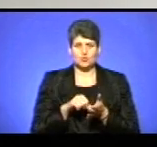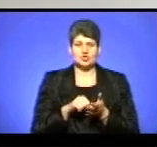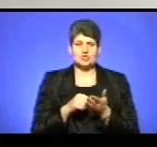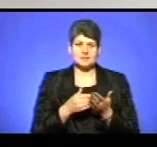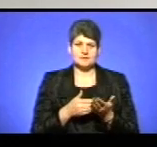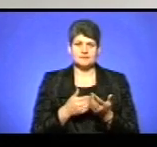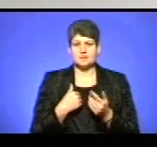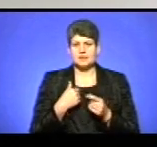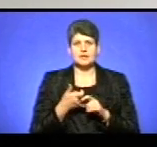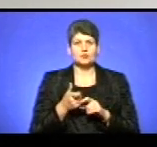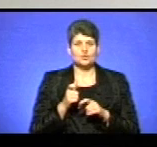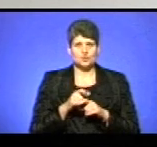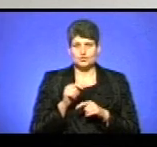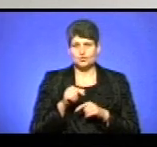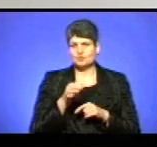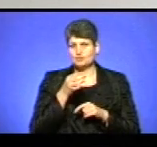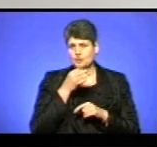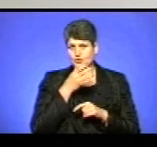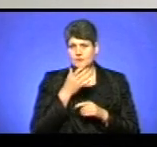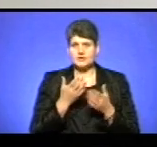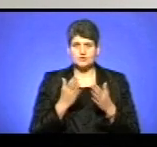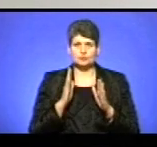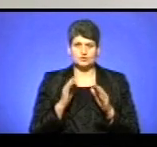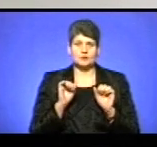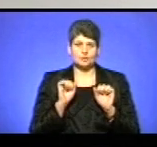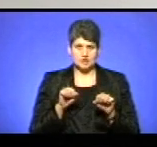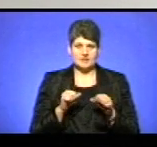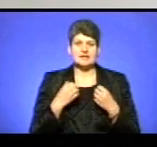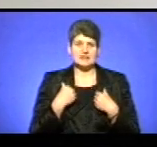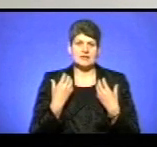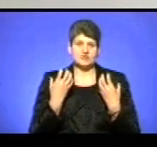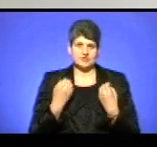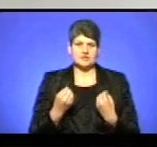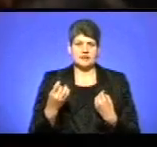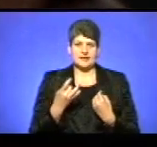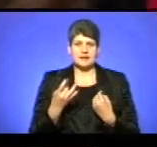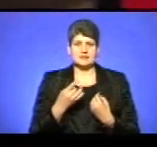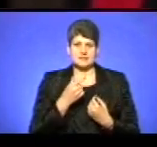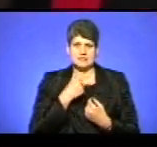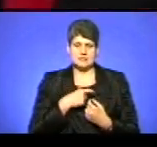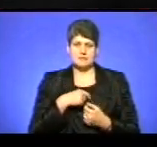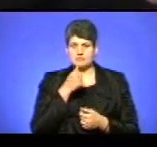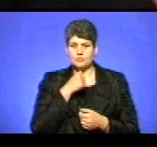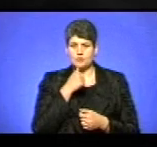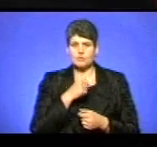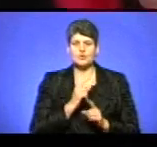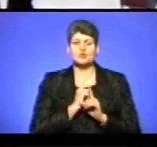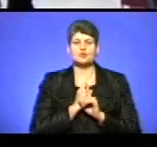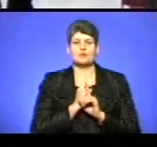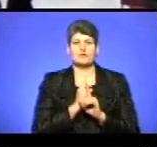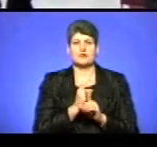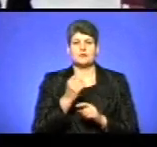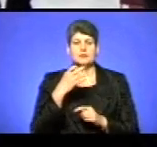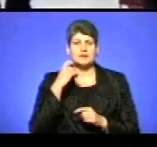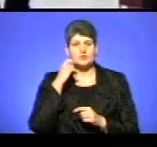участь. Мені дуже сподобалось, якщо буде можливість, я ще раз себе спробую. Супроводжує 15-річного